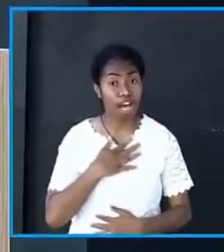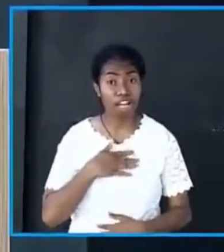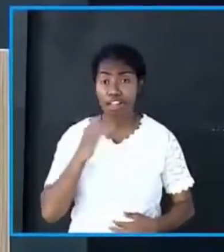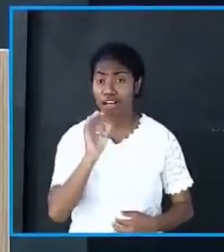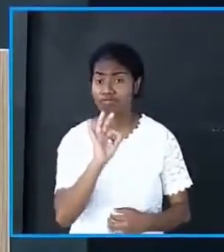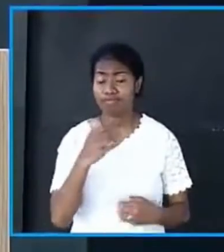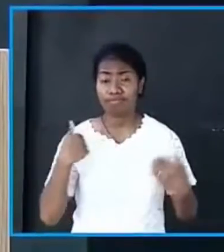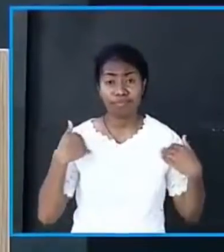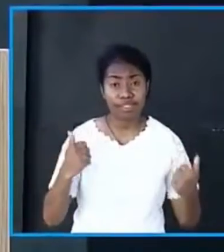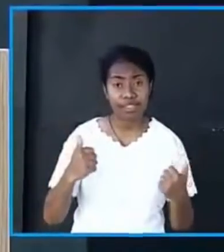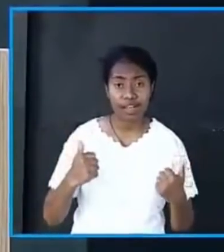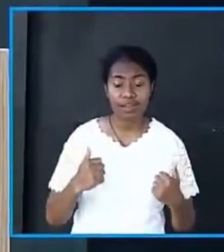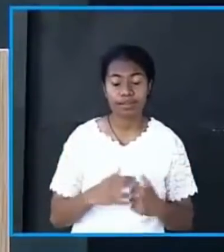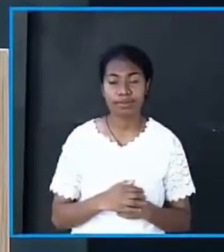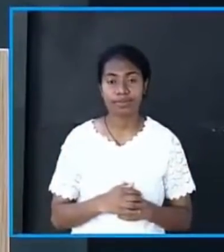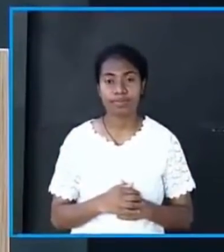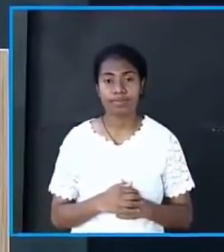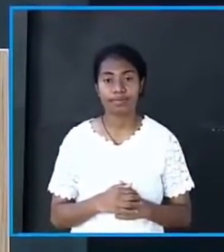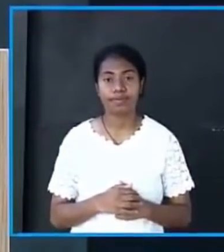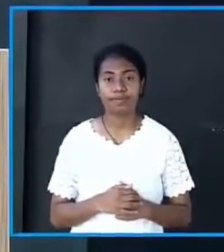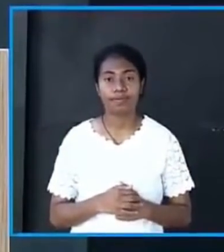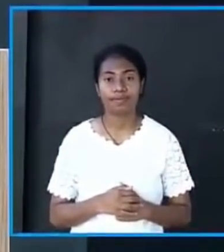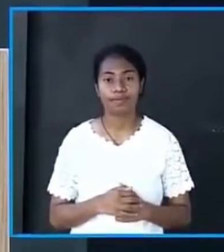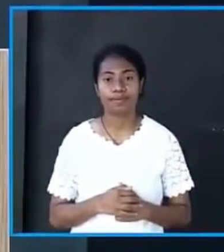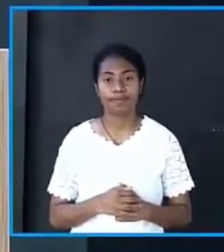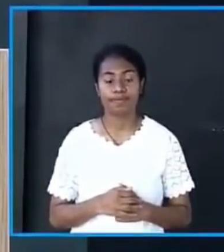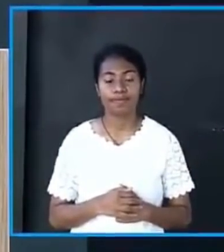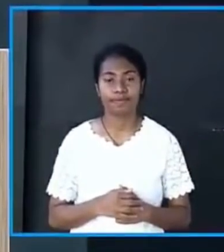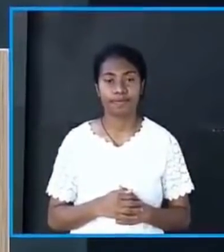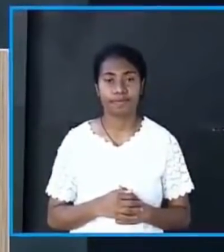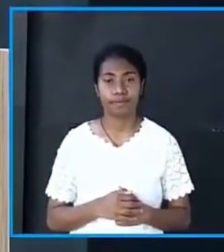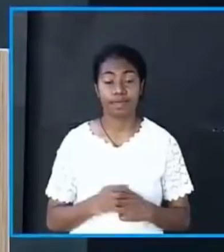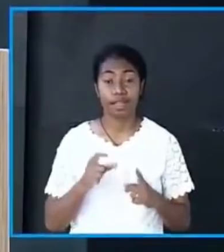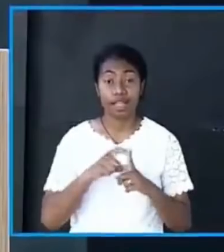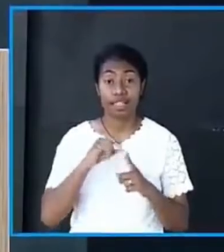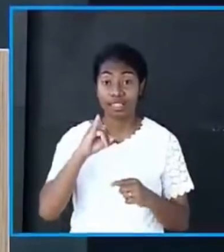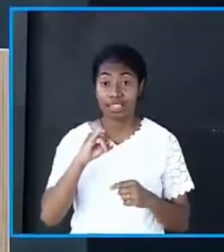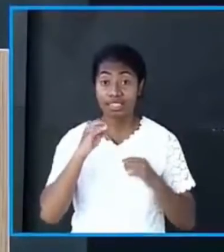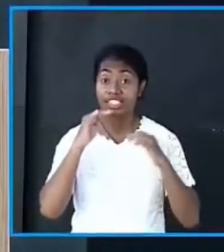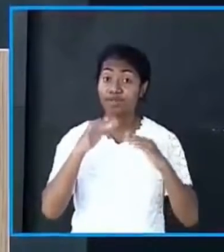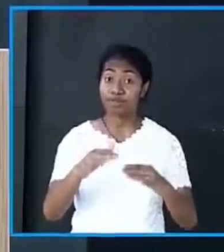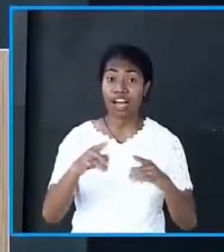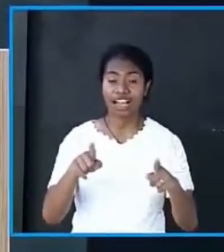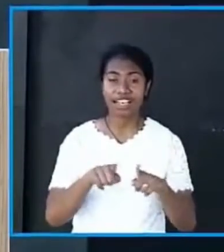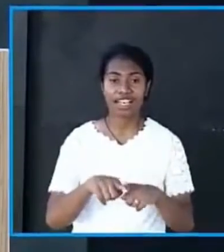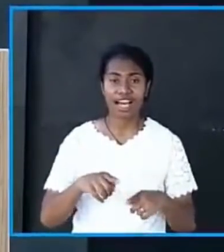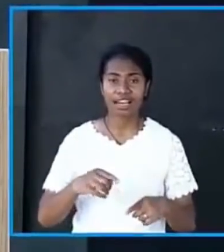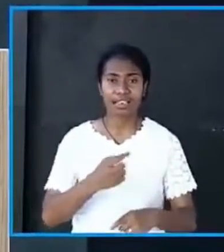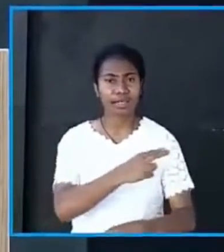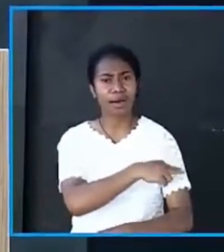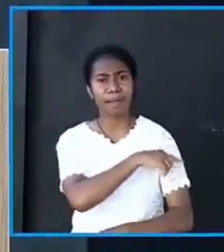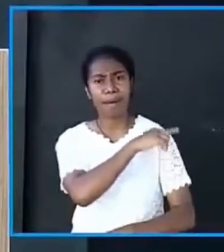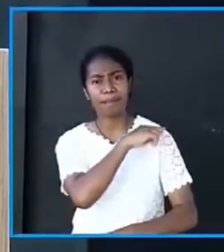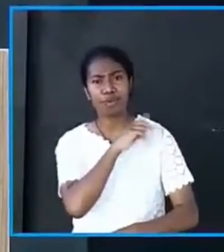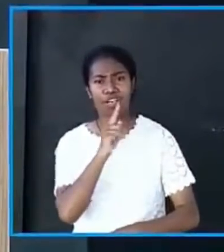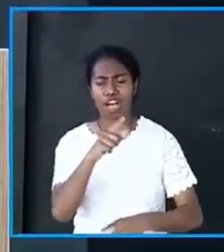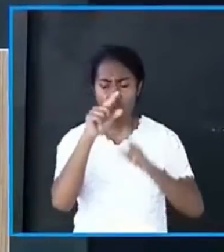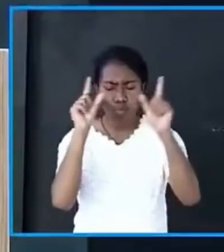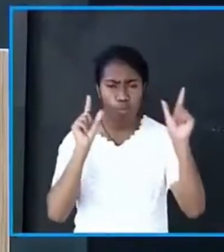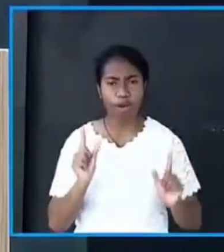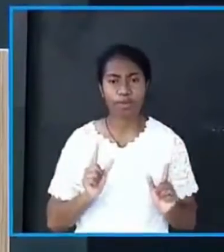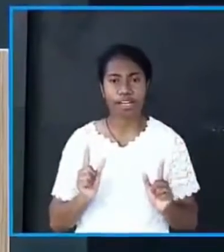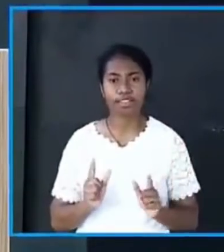bisa hahaha nge-rap diciptakan dengan Kemampuan kemampuan yang luar